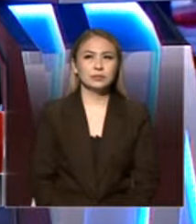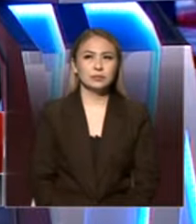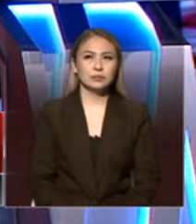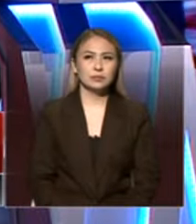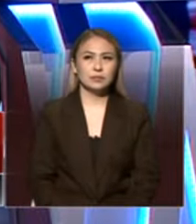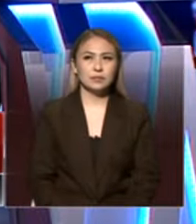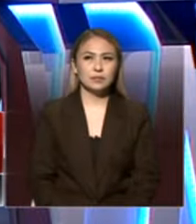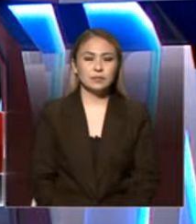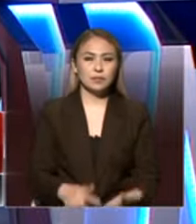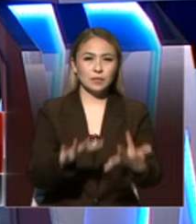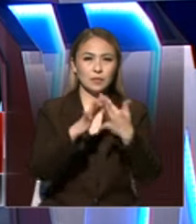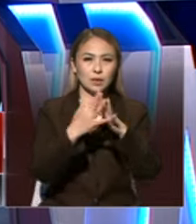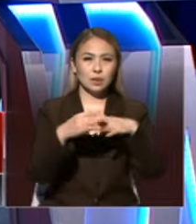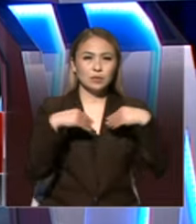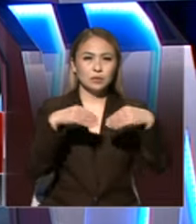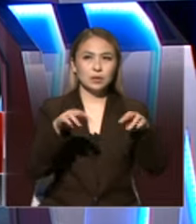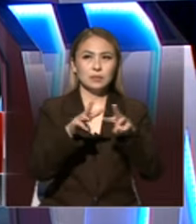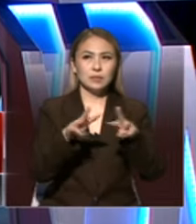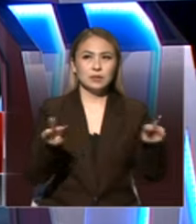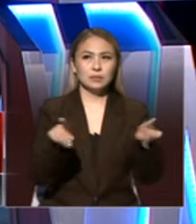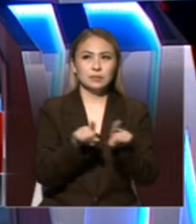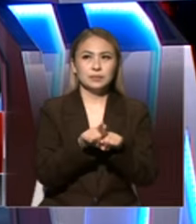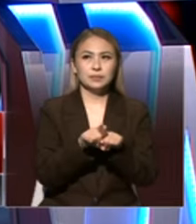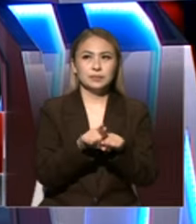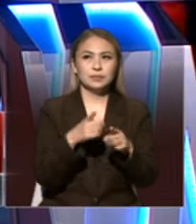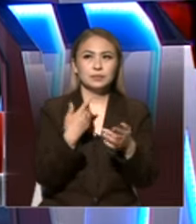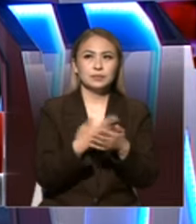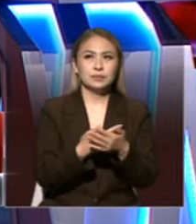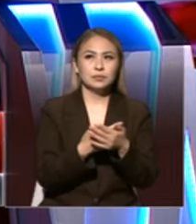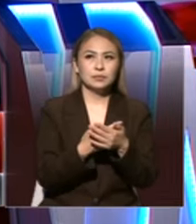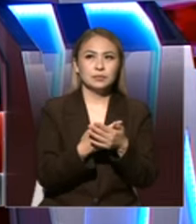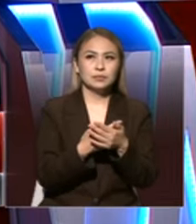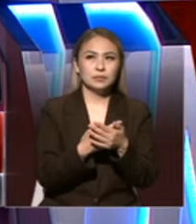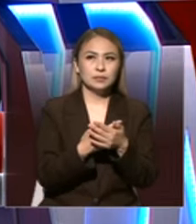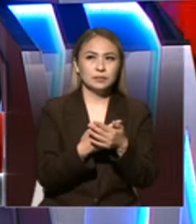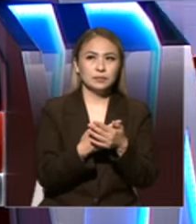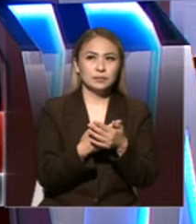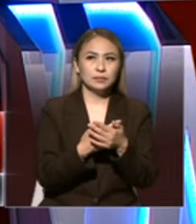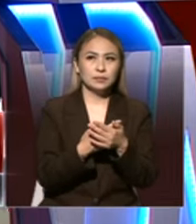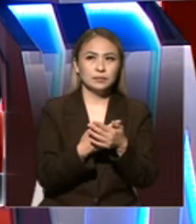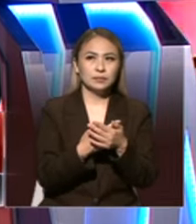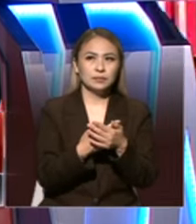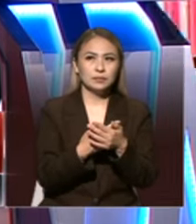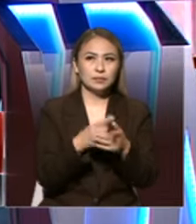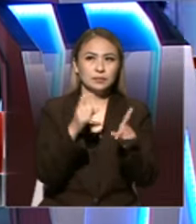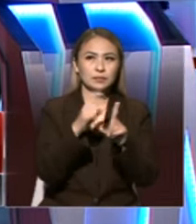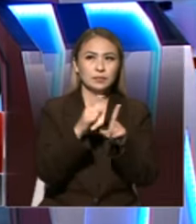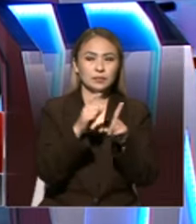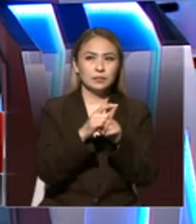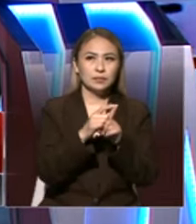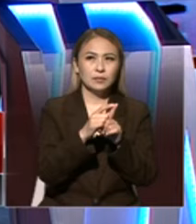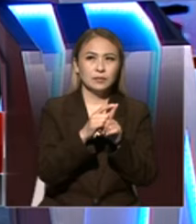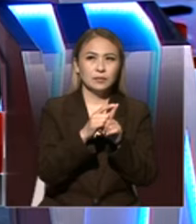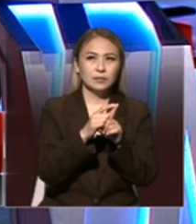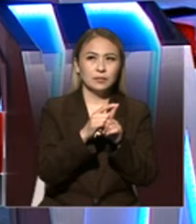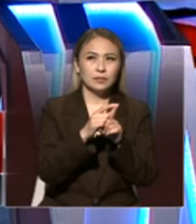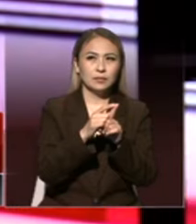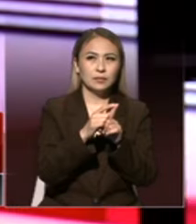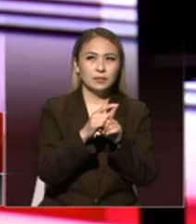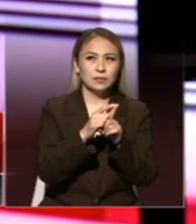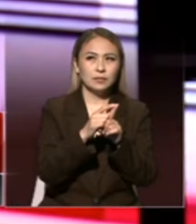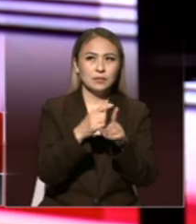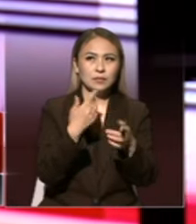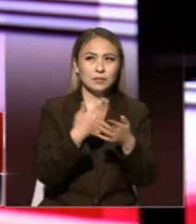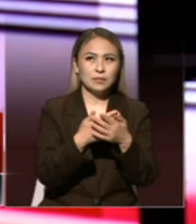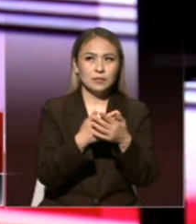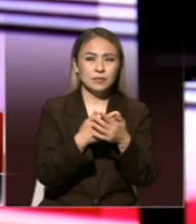ауыл шаруашылық министрлігін бір жақтап тұрған жоқпын. Бұл жаңа кім қанағаттың сөзі бар, қанағат. Бұл қанағат